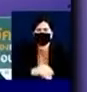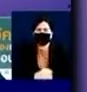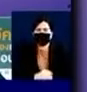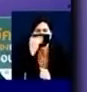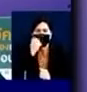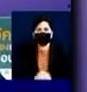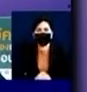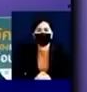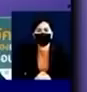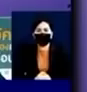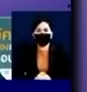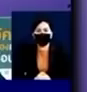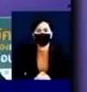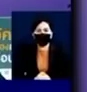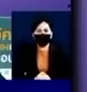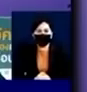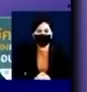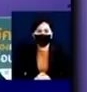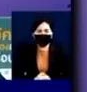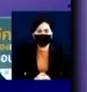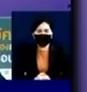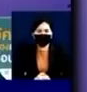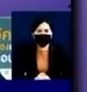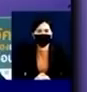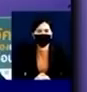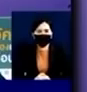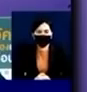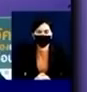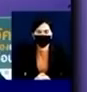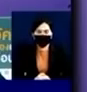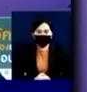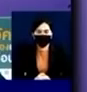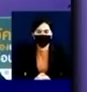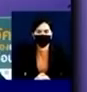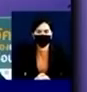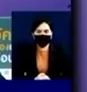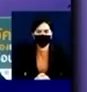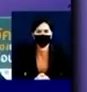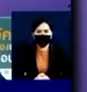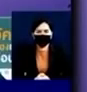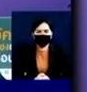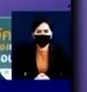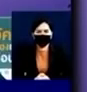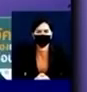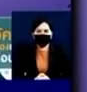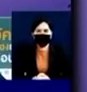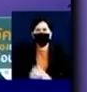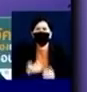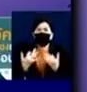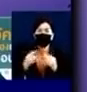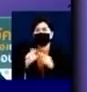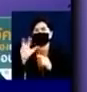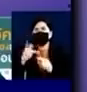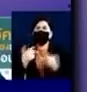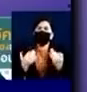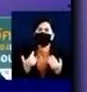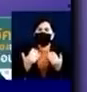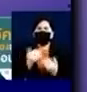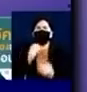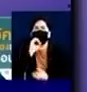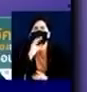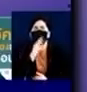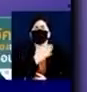ที่2ของคุณคือแอสตราห่างกันไป3เดือนคุณไปฉีดแอสตราก็ได้ไฟเซอร์ก็ได้โมเดอร์นา